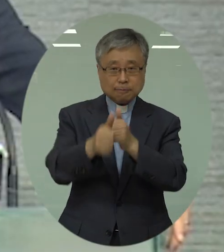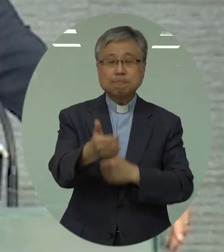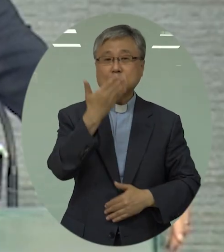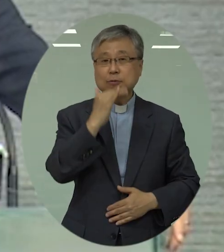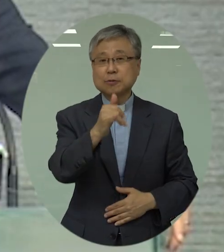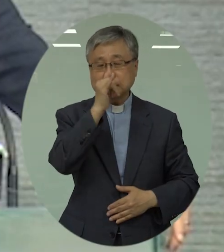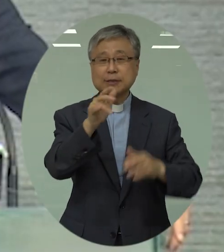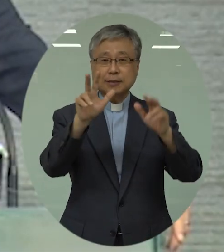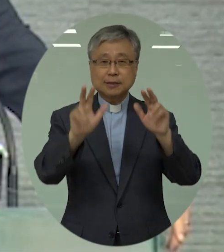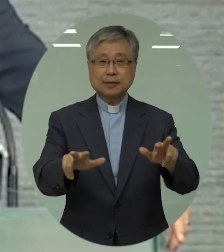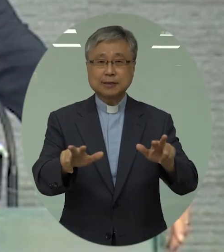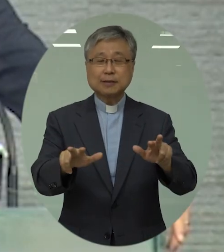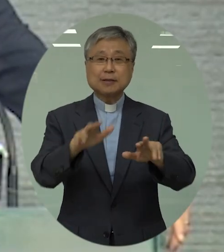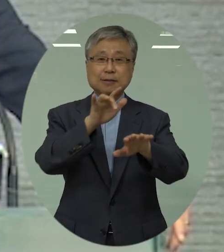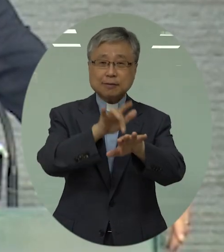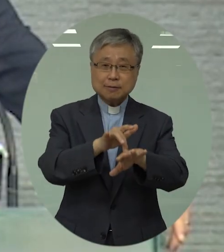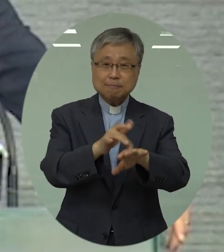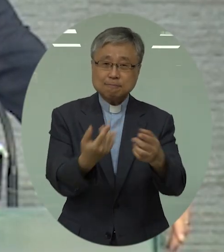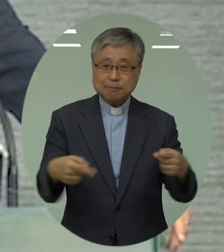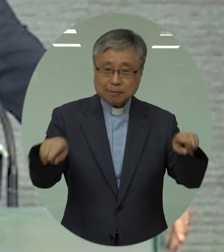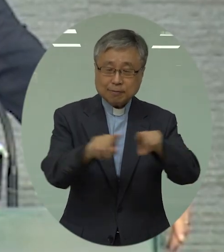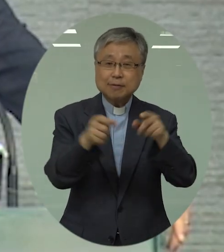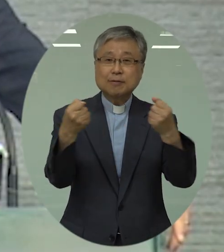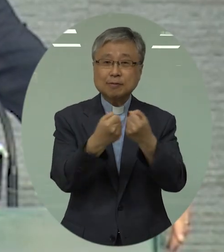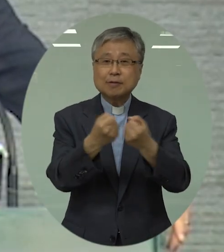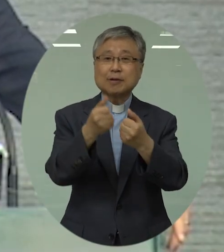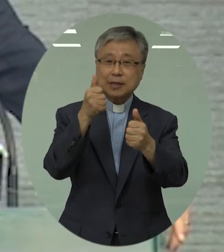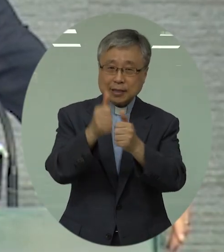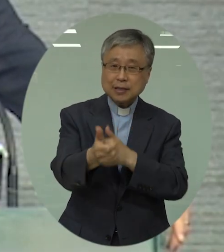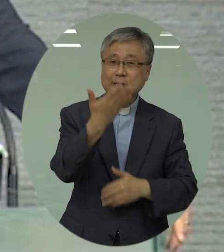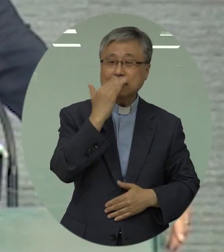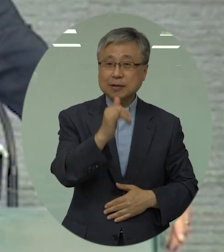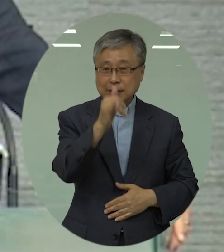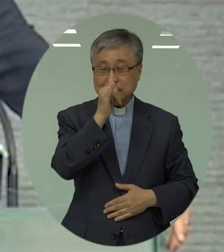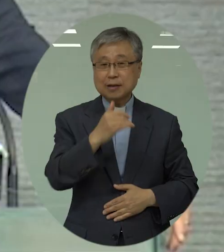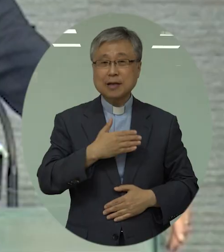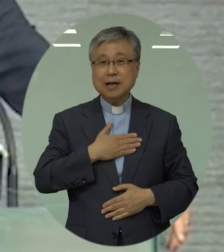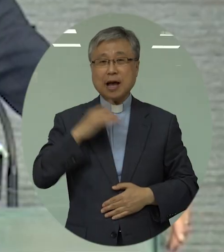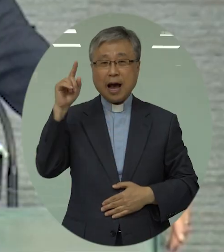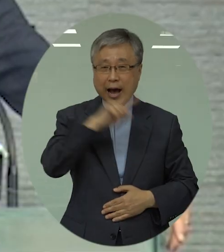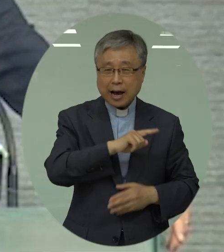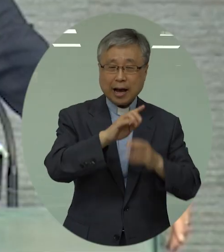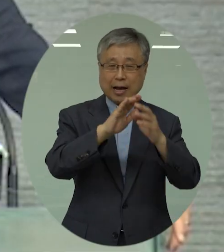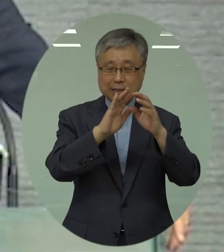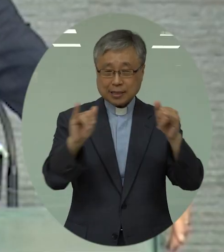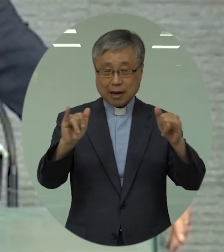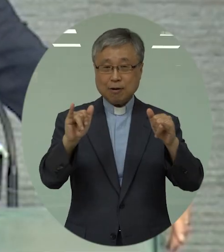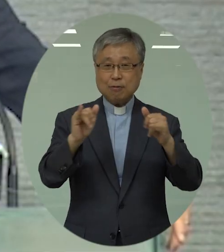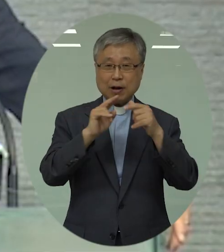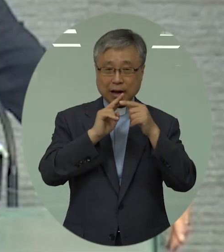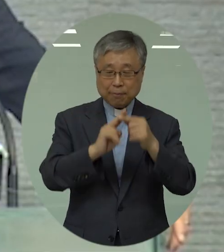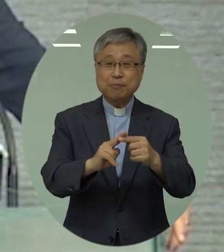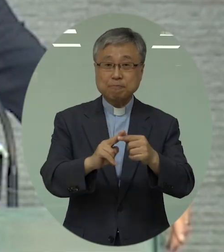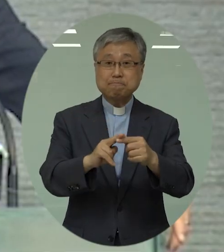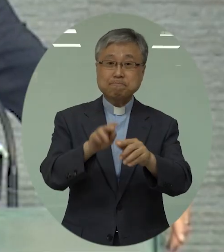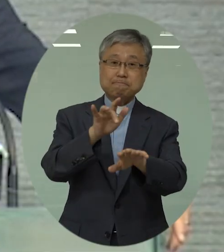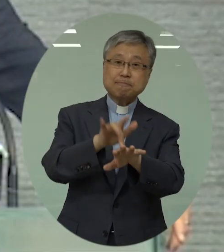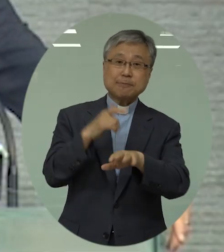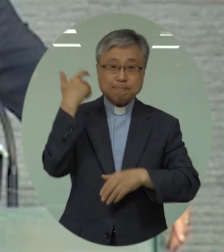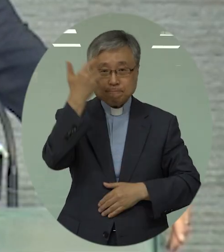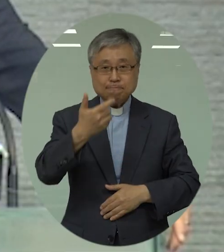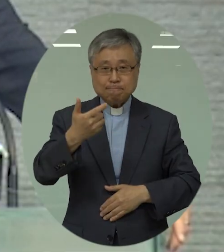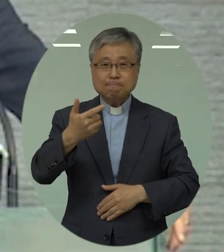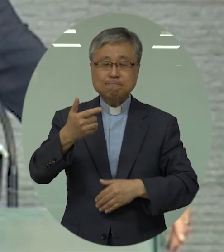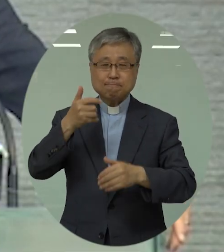있어요. 이제는 사탄과 더불어 싸워서 이길 수도, 악한 자, 악한 마귀와 더불어 영적으로